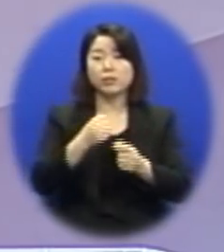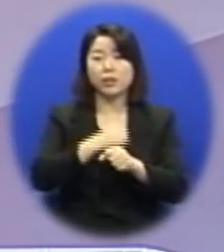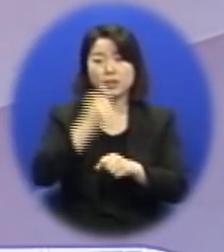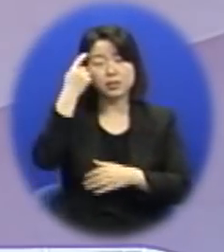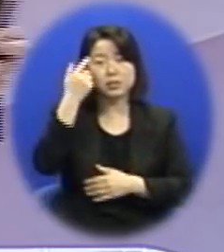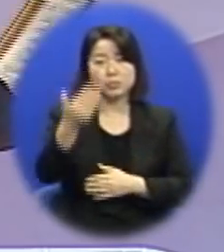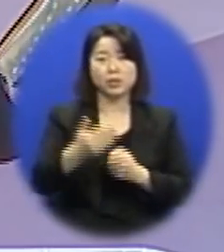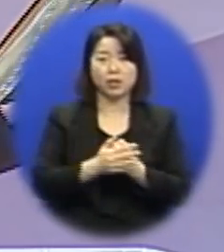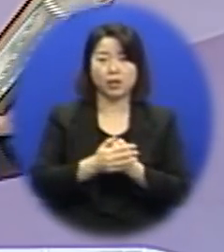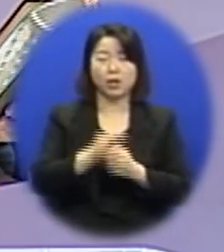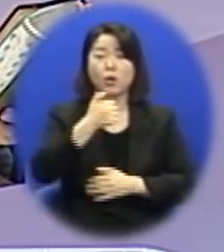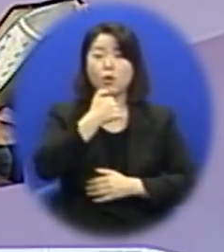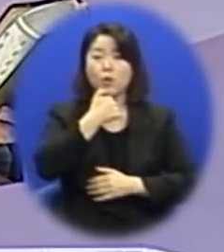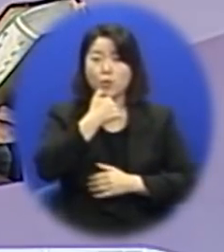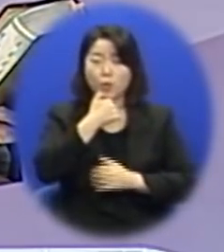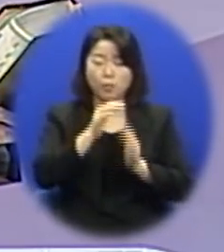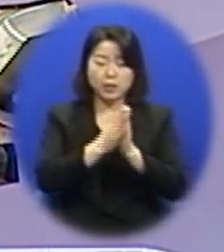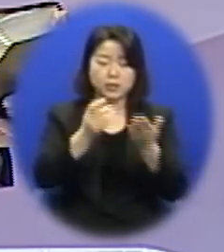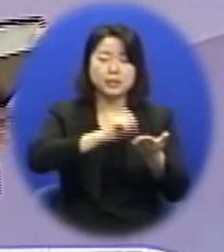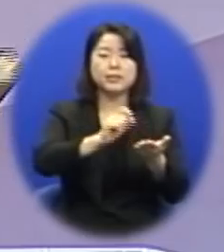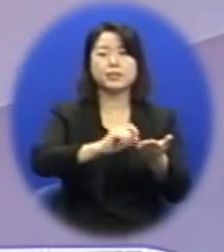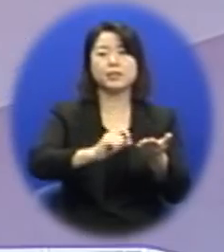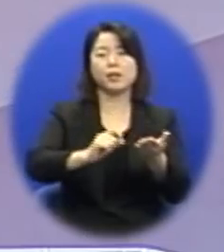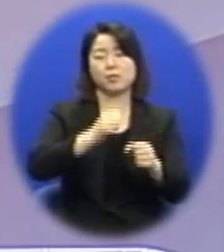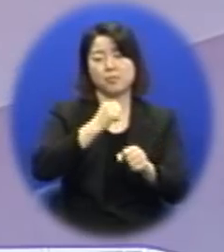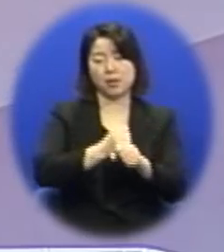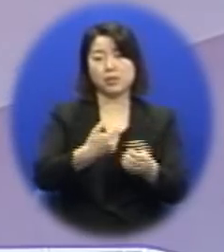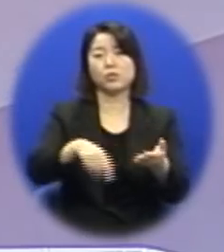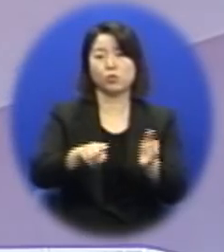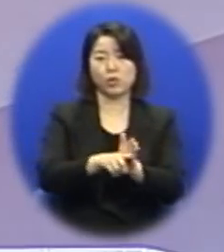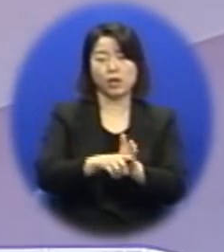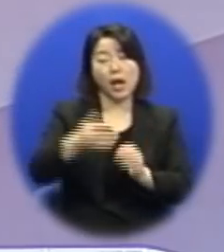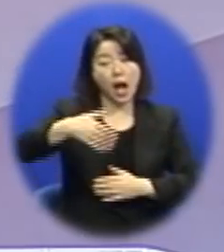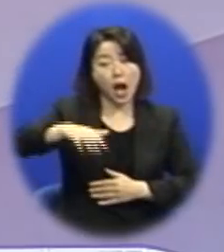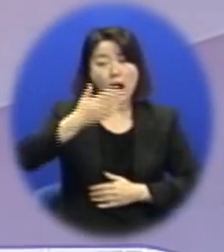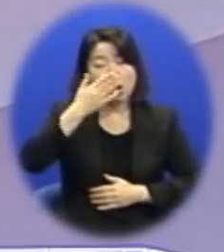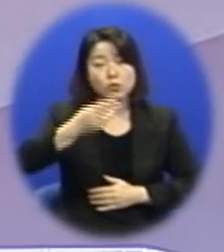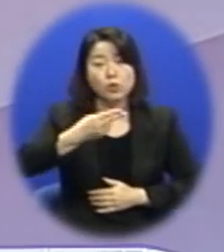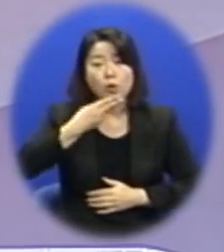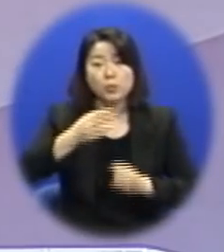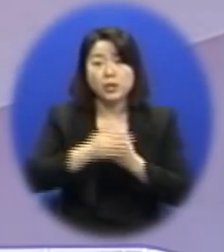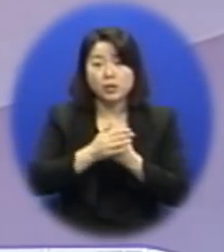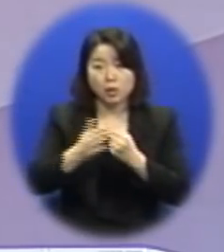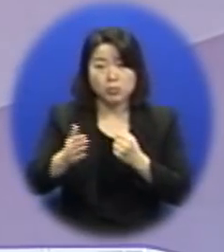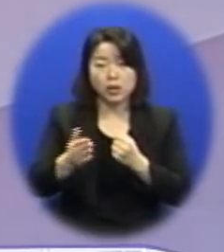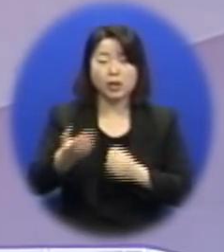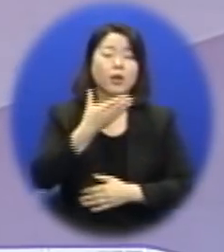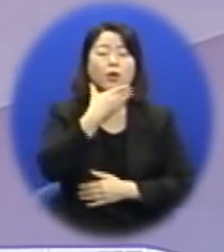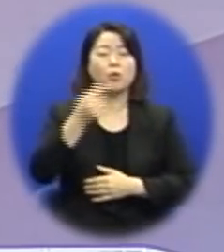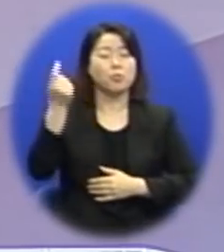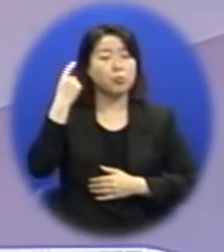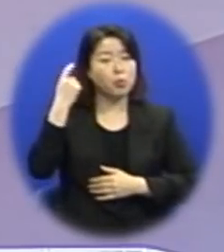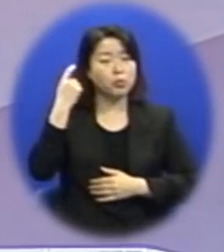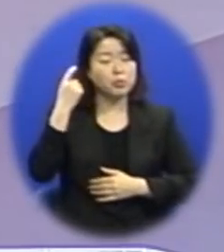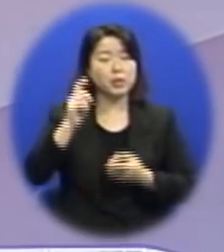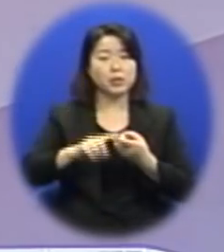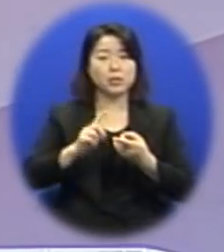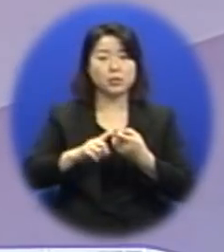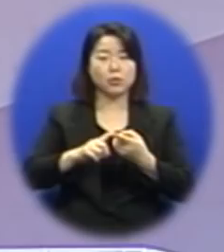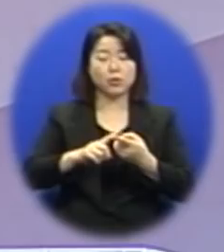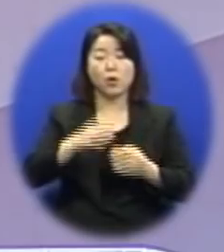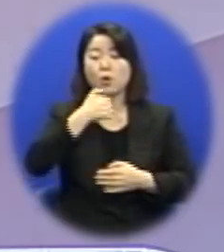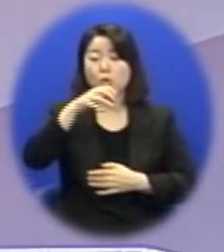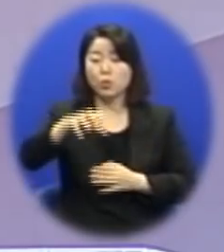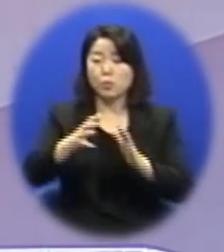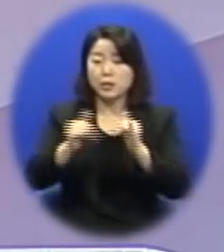로마서를 쓰게 하시기 위해서 갈 수가 없으니까 복음은 로마에 있는 그리스도인들에게 전해